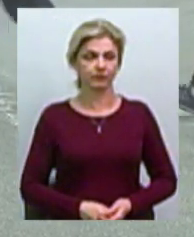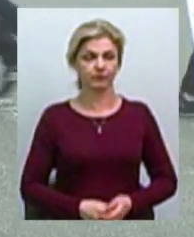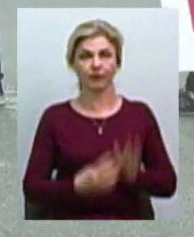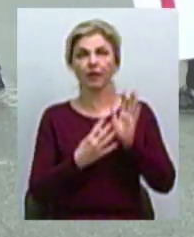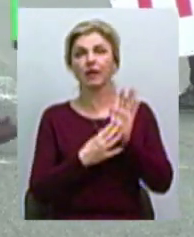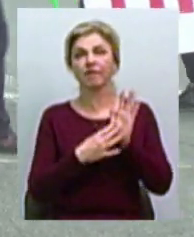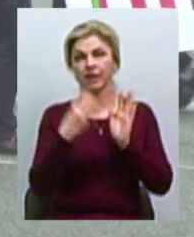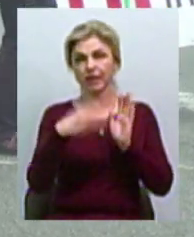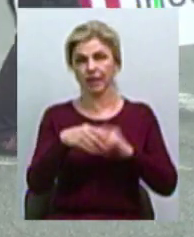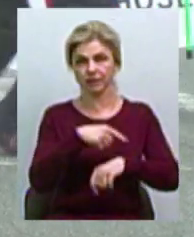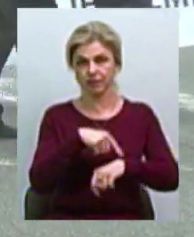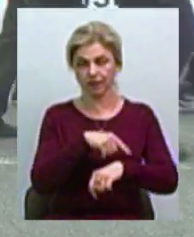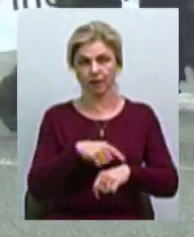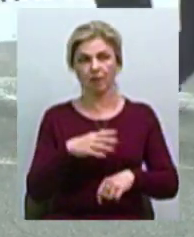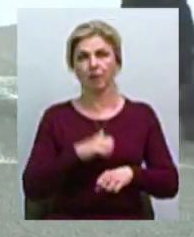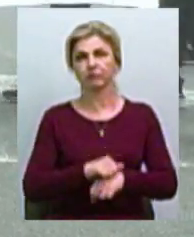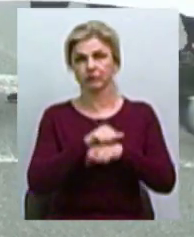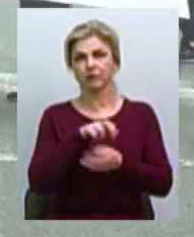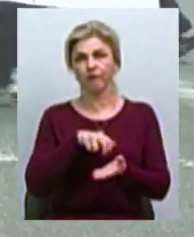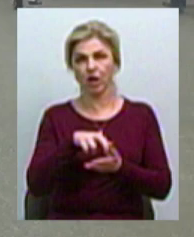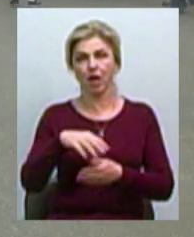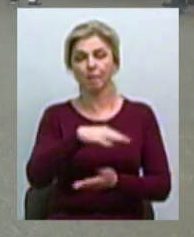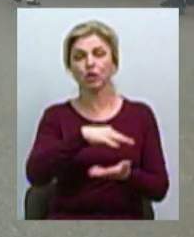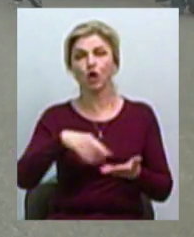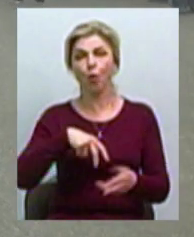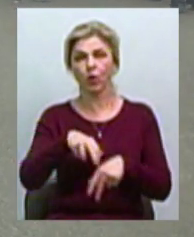Дев'ята 30. Протестувальники вирушили на пішохідний перехід.